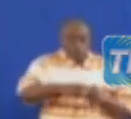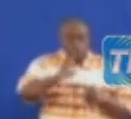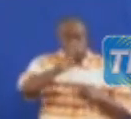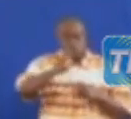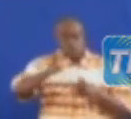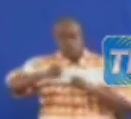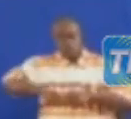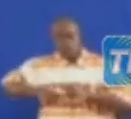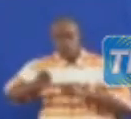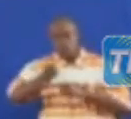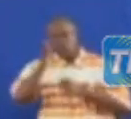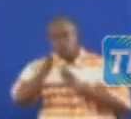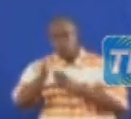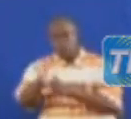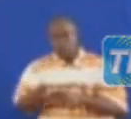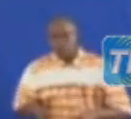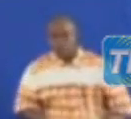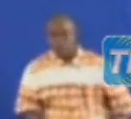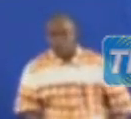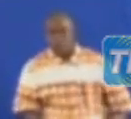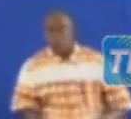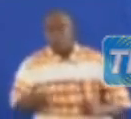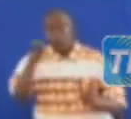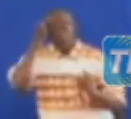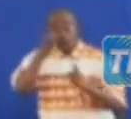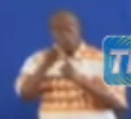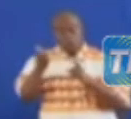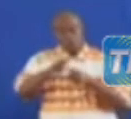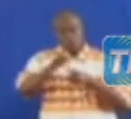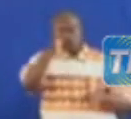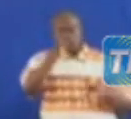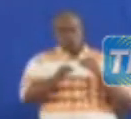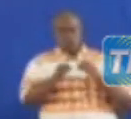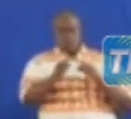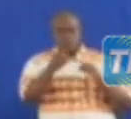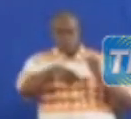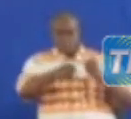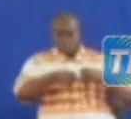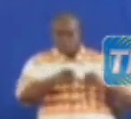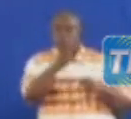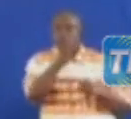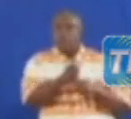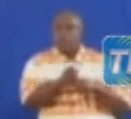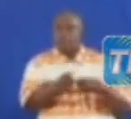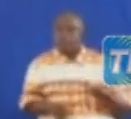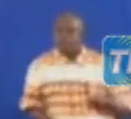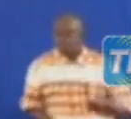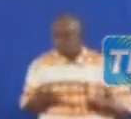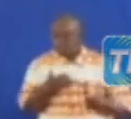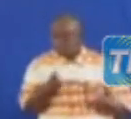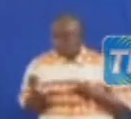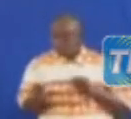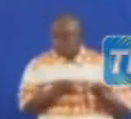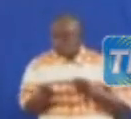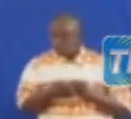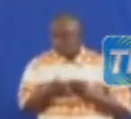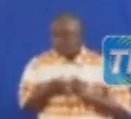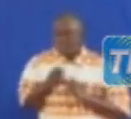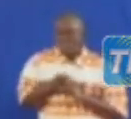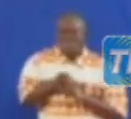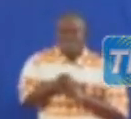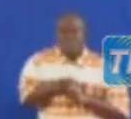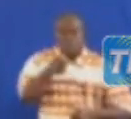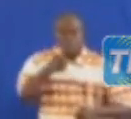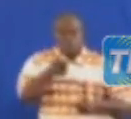mamlaka za serikali za mitaa kwa lengo la kuongeza ufanisi katika utendaji kazi, kuchochea na kuhimiza ukuaji wa